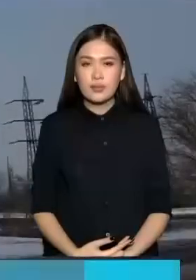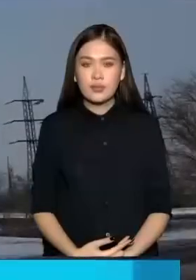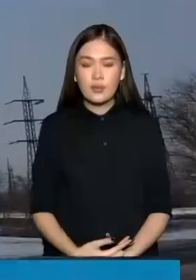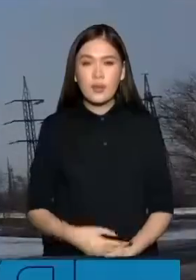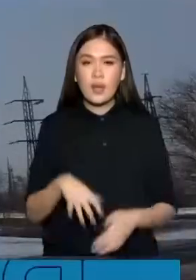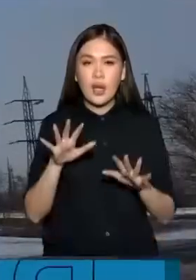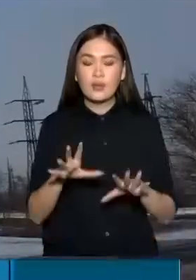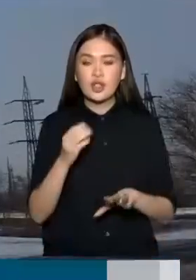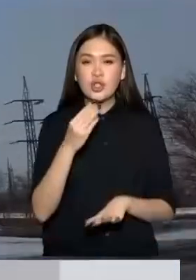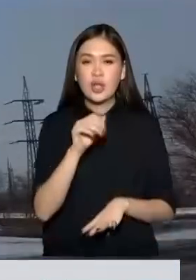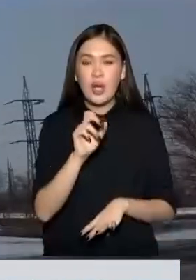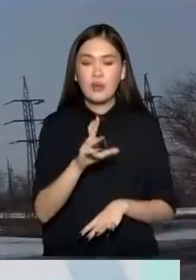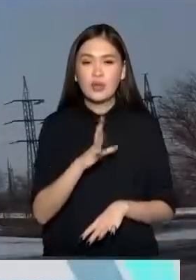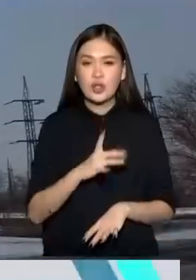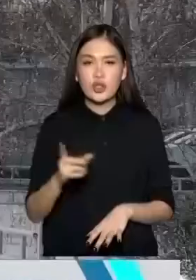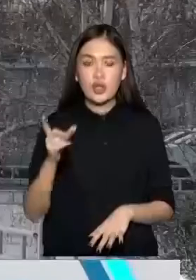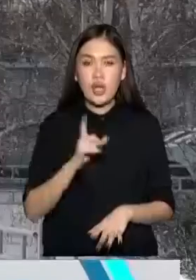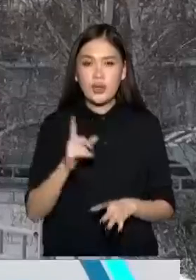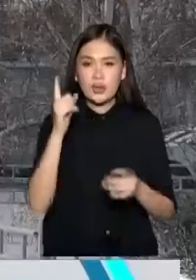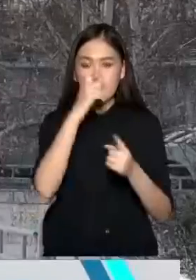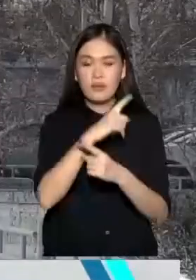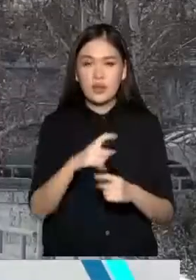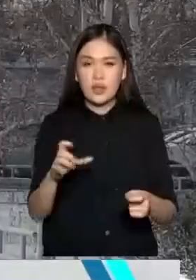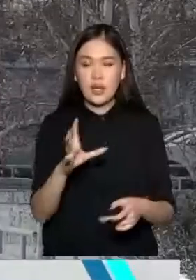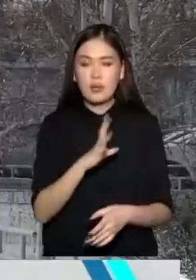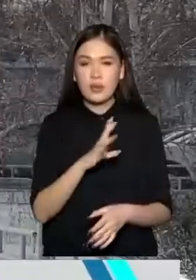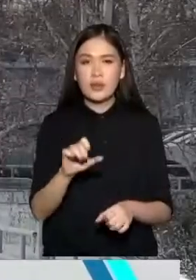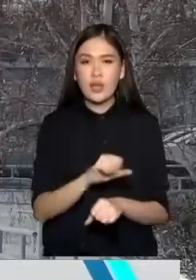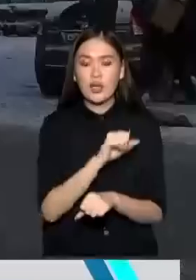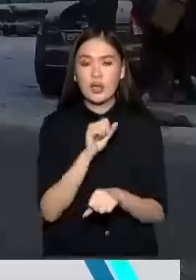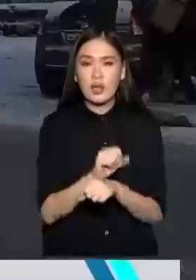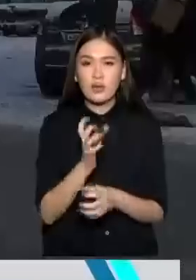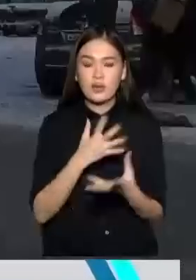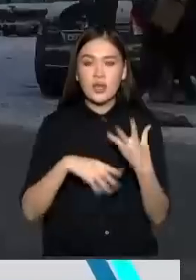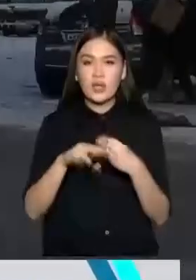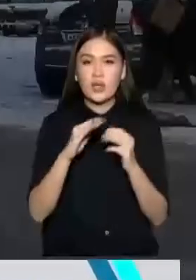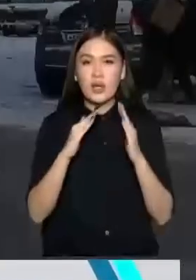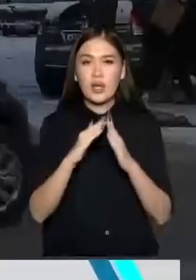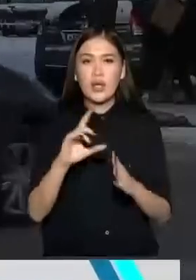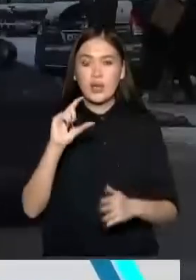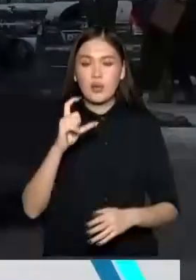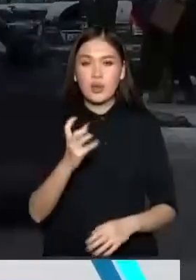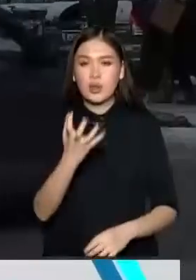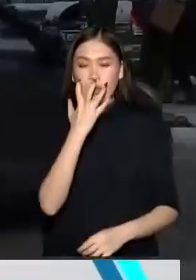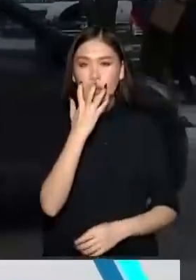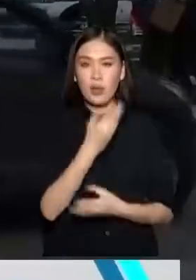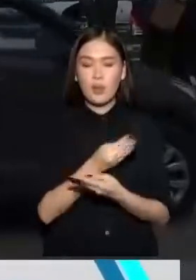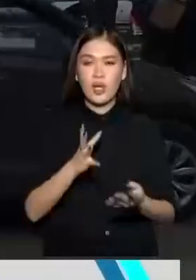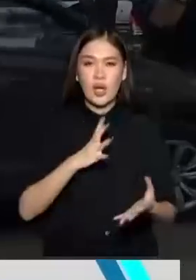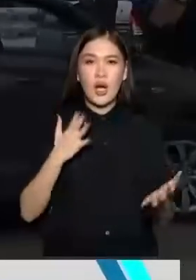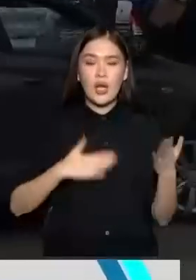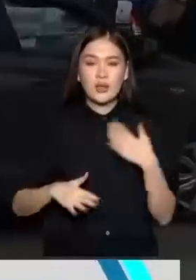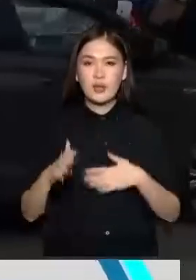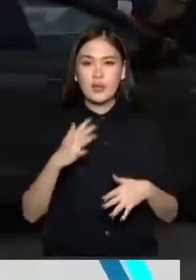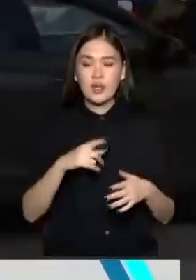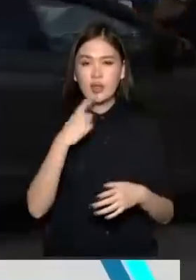в оперативном штабе сделали долгожданное заявление сети восстановлены во все дома Экибастуза подали тепло Однако радоваться этому